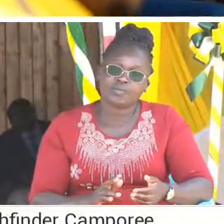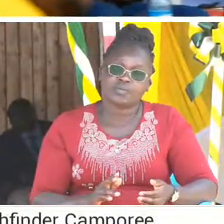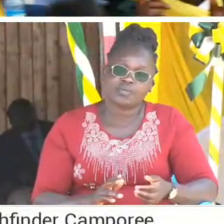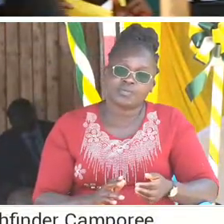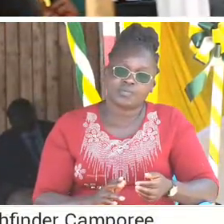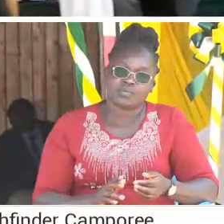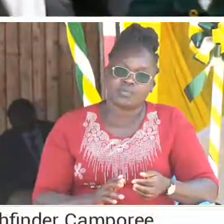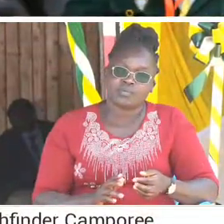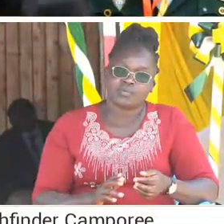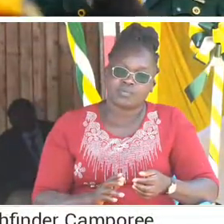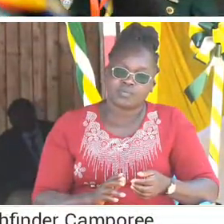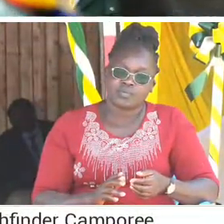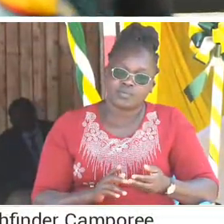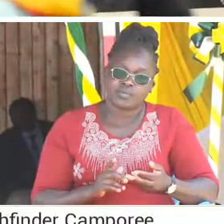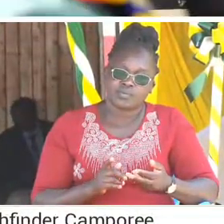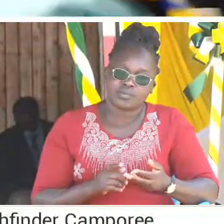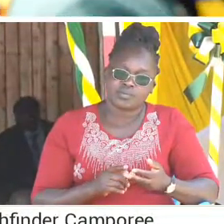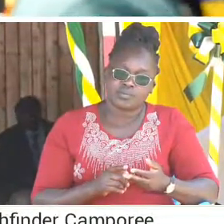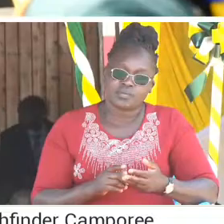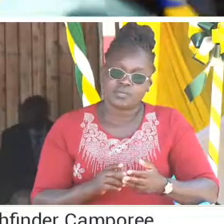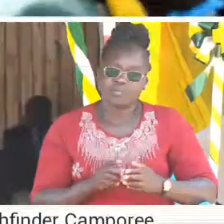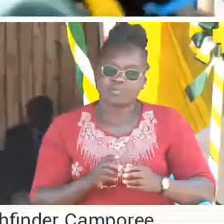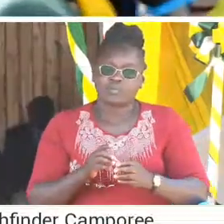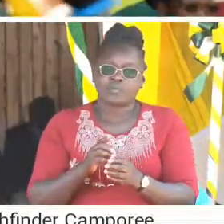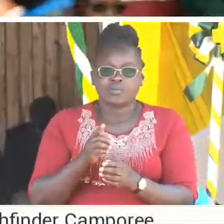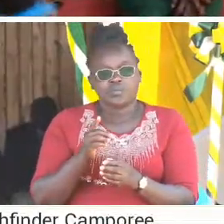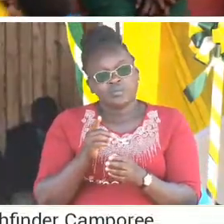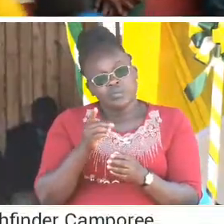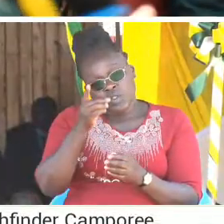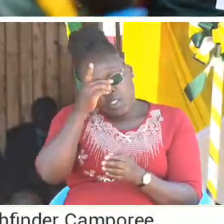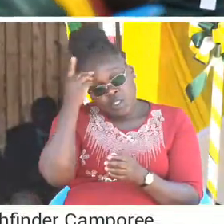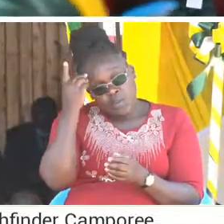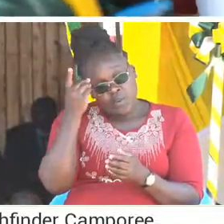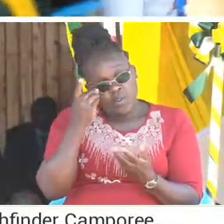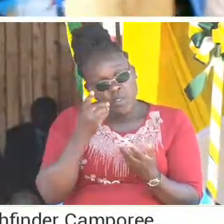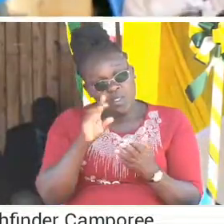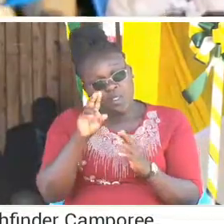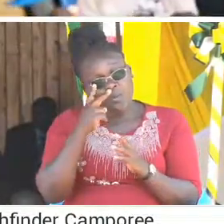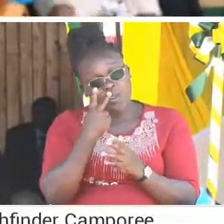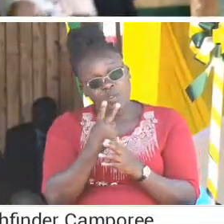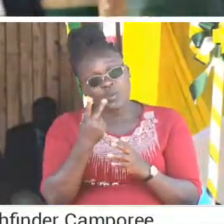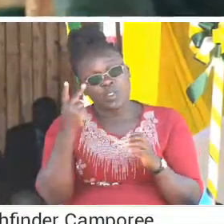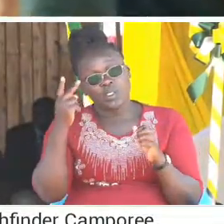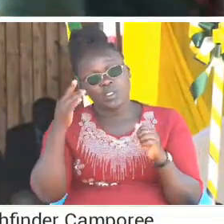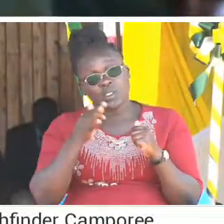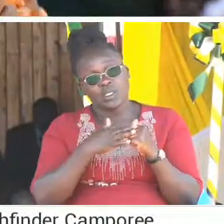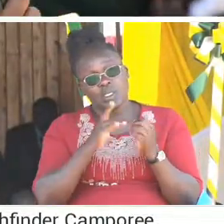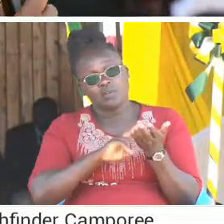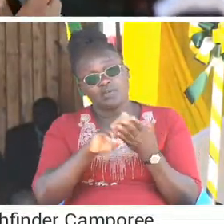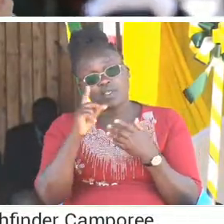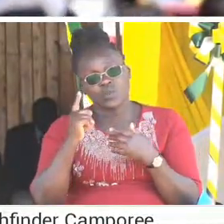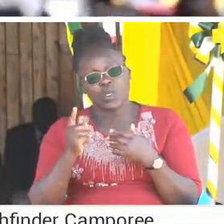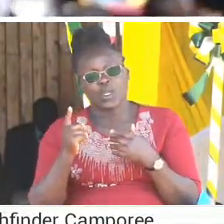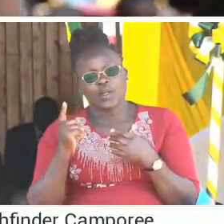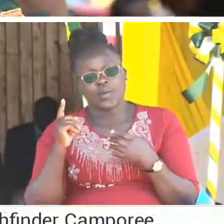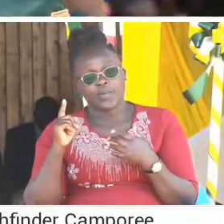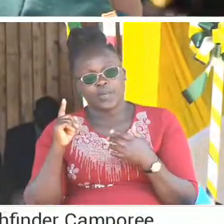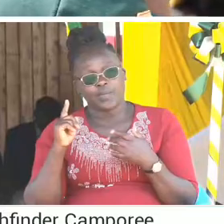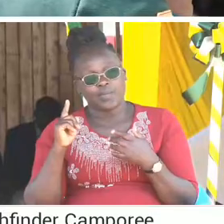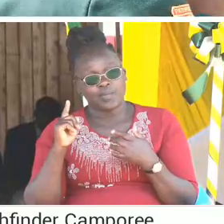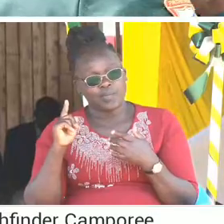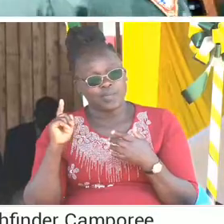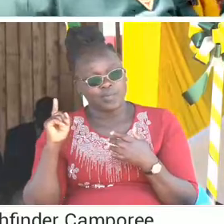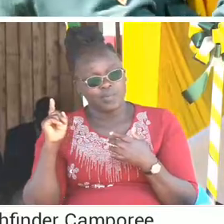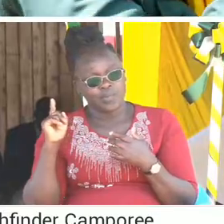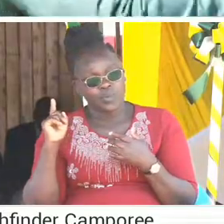Bwana nasoma. Naam. Kumbukumbu la Torati. Kumbukumbu la Torati 28:1. 28:1. Maandiko yanasema. Subiri